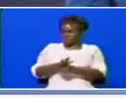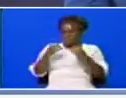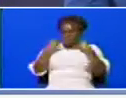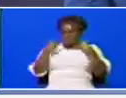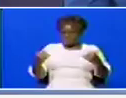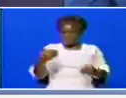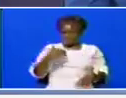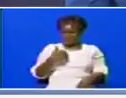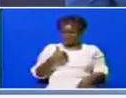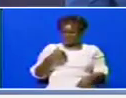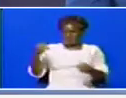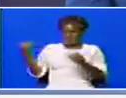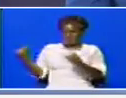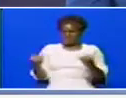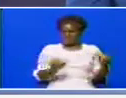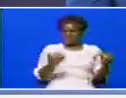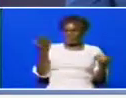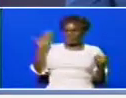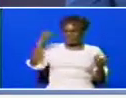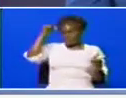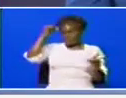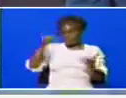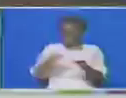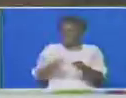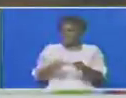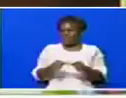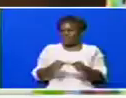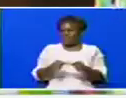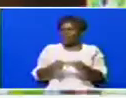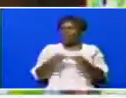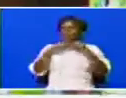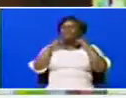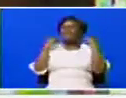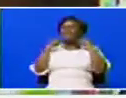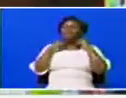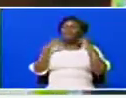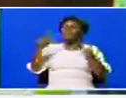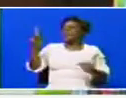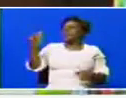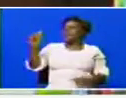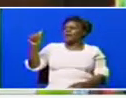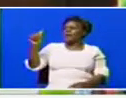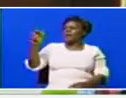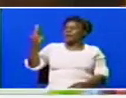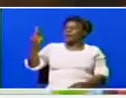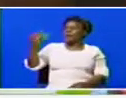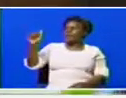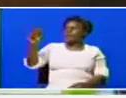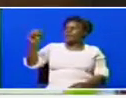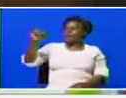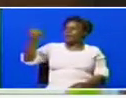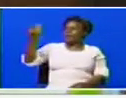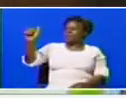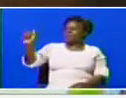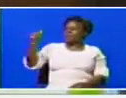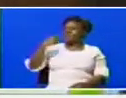kwamba wamewaalika. Manake awali, kumbuka, Askofu Peter Karanja wa muungano wa makanisa hapa nchini